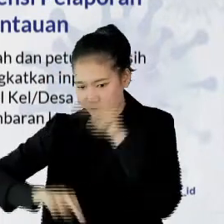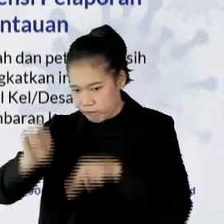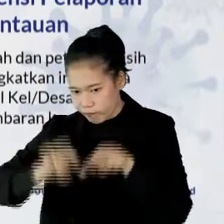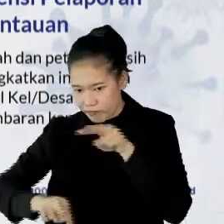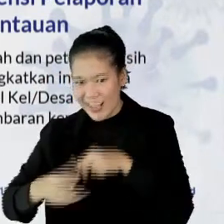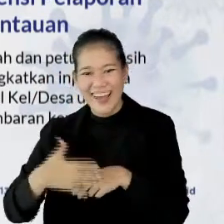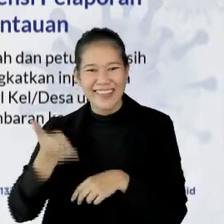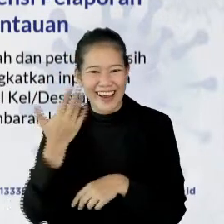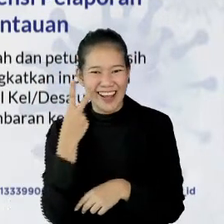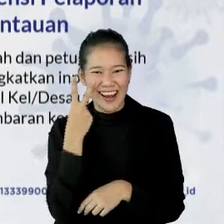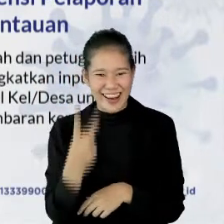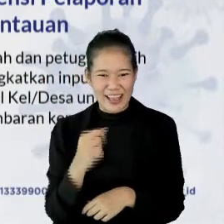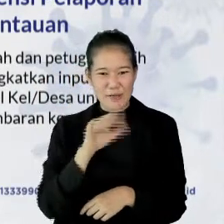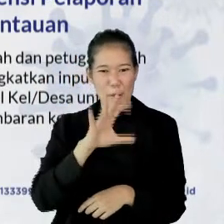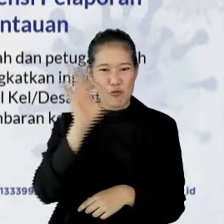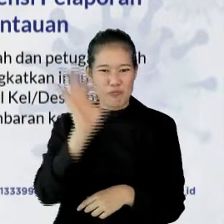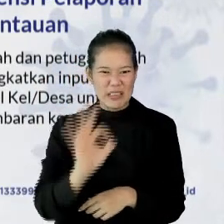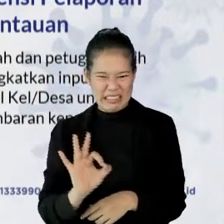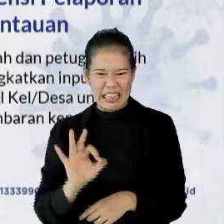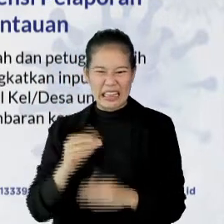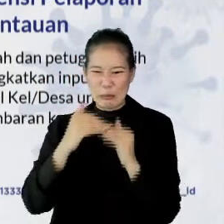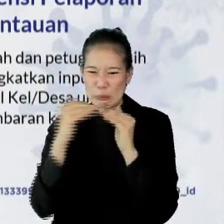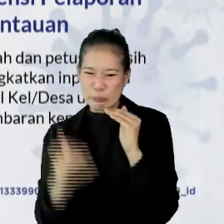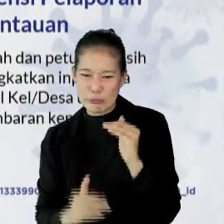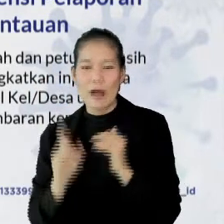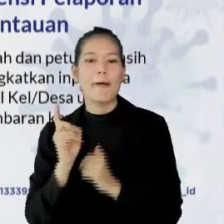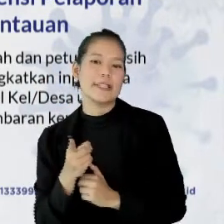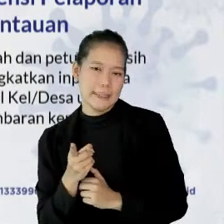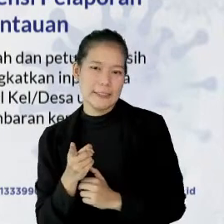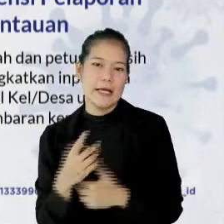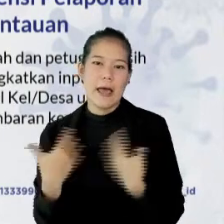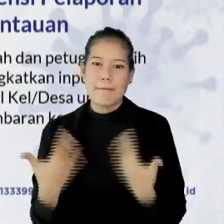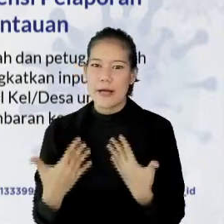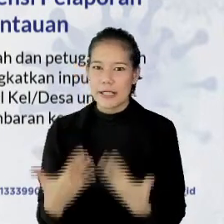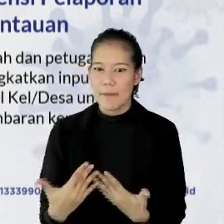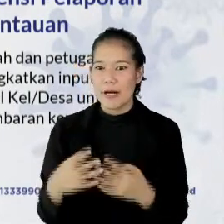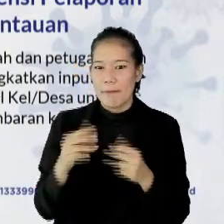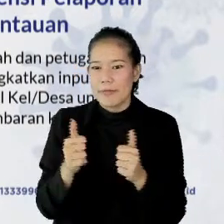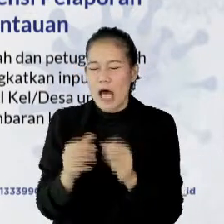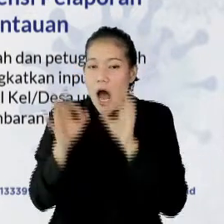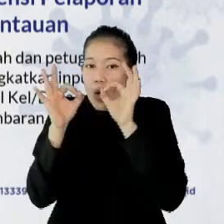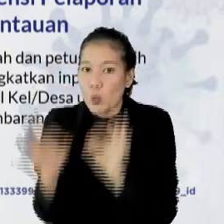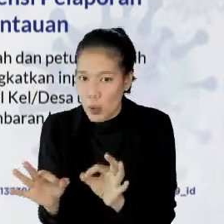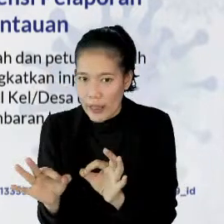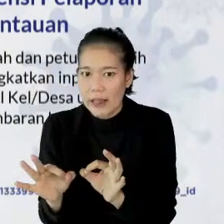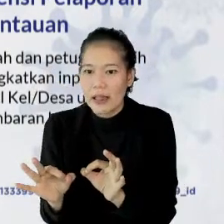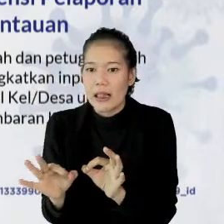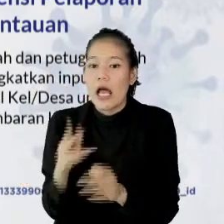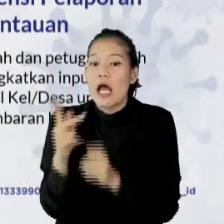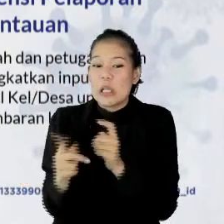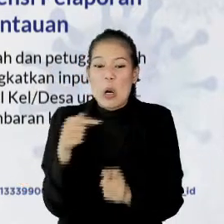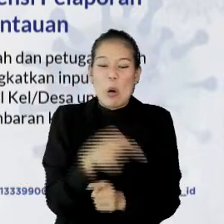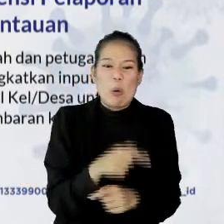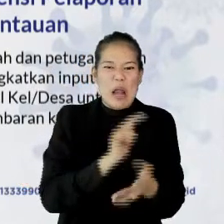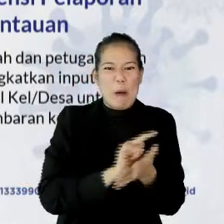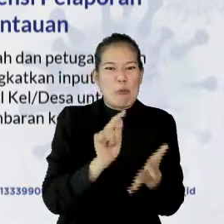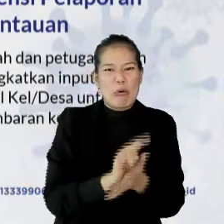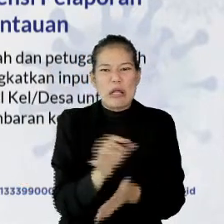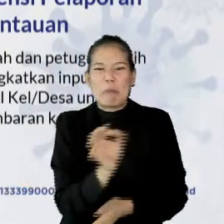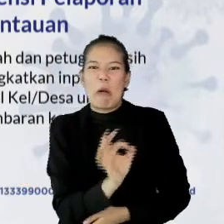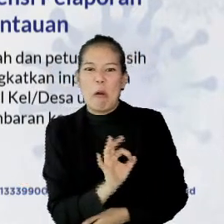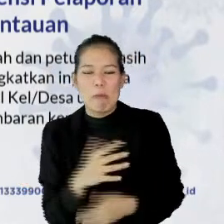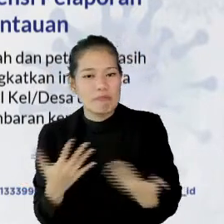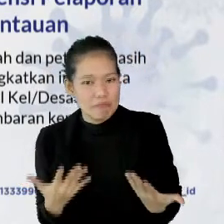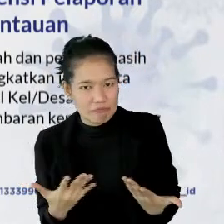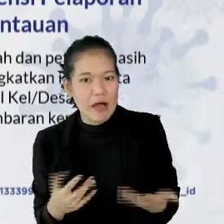kita lihat masih ada pemantauannya di bawah 50%. Bagaimana kita dapat meng-capture dengan lebih akurat jika pelaporannya masih kurang tinggi